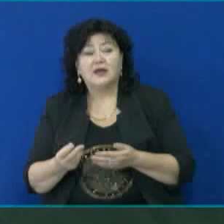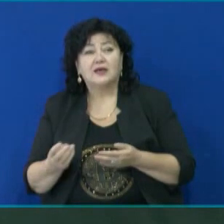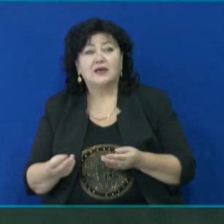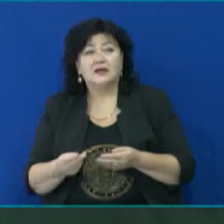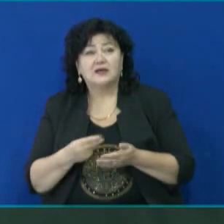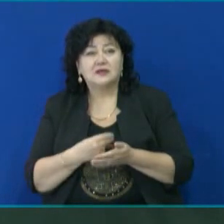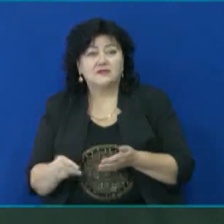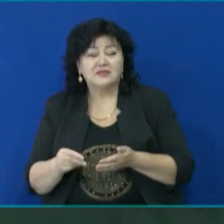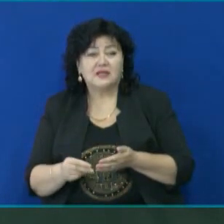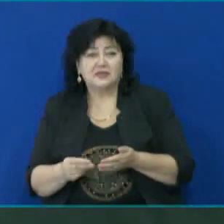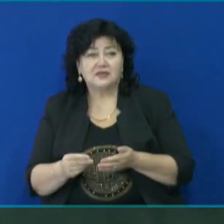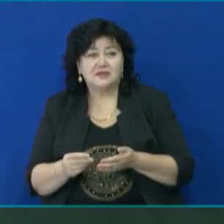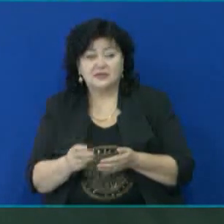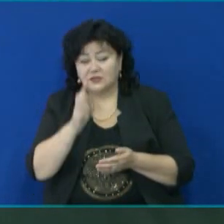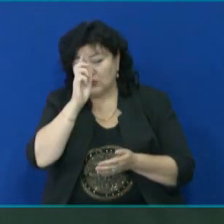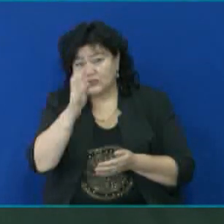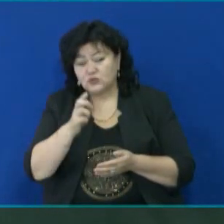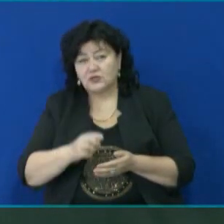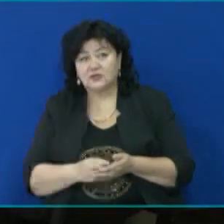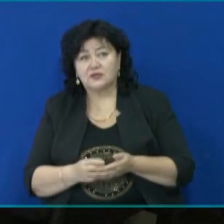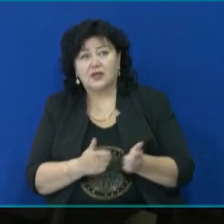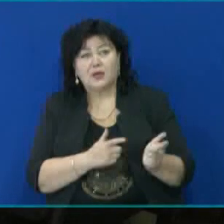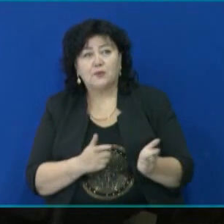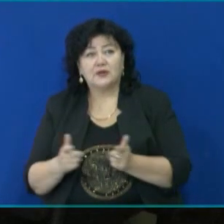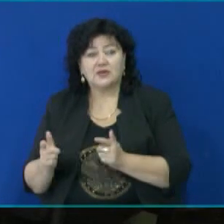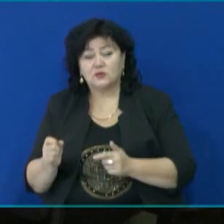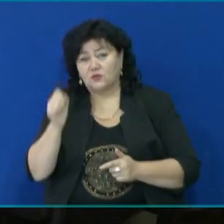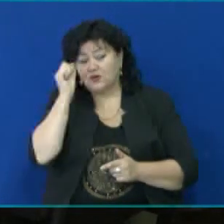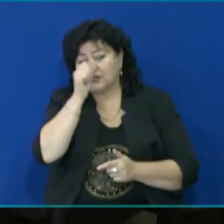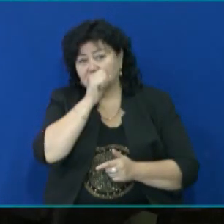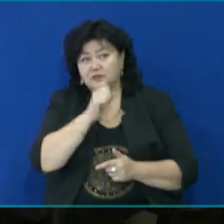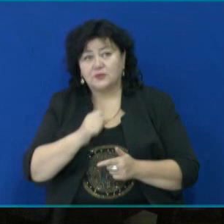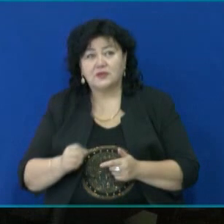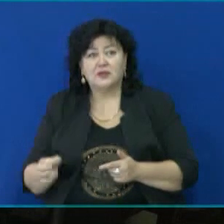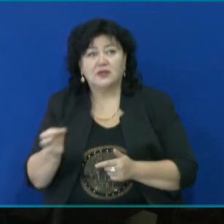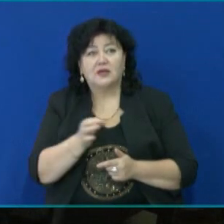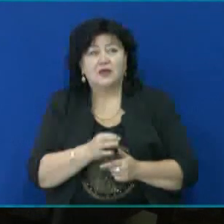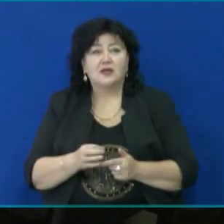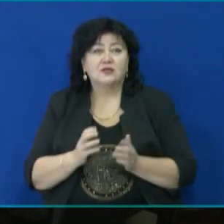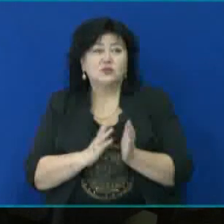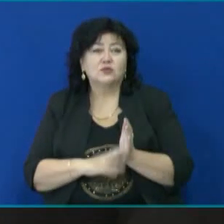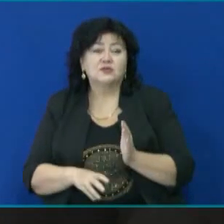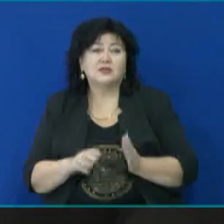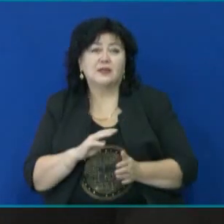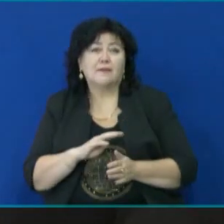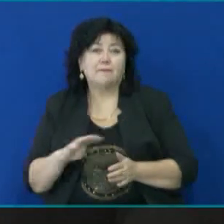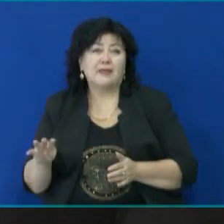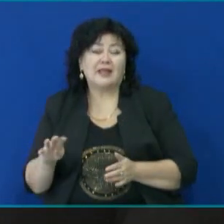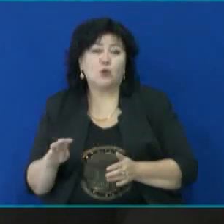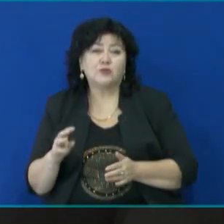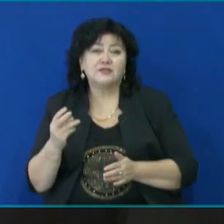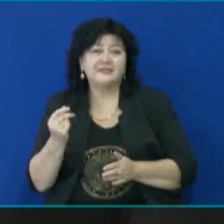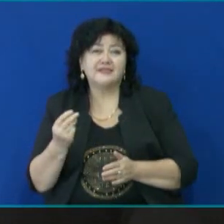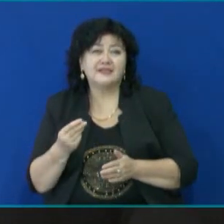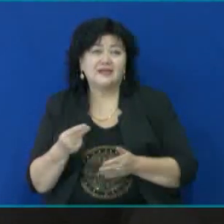келген. 2023 жылғы жылу маусымына жалпы сомасы 86 миллионнан астам теңгеге 15 мың